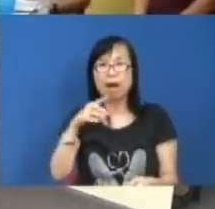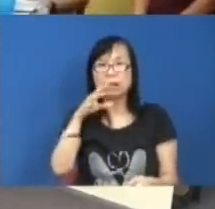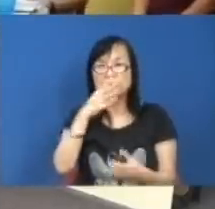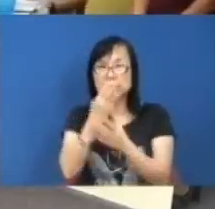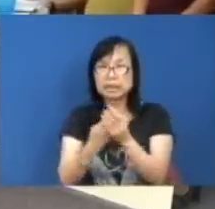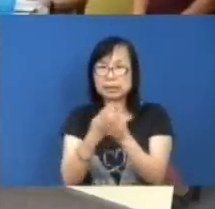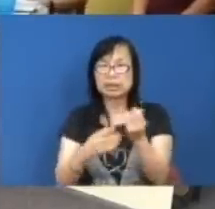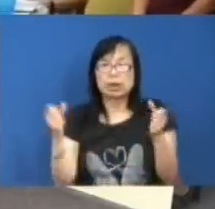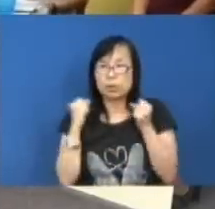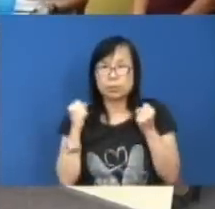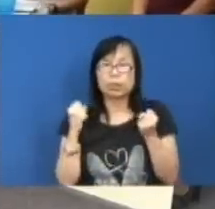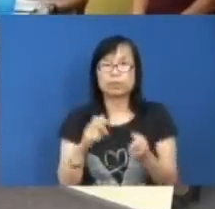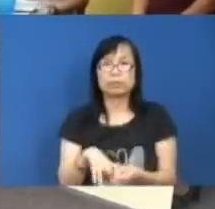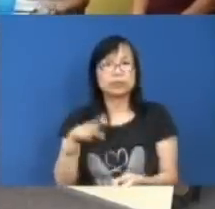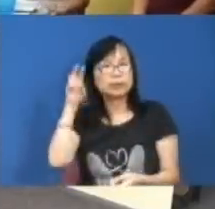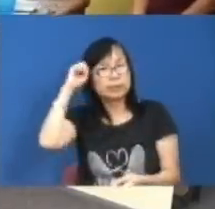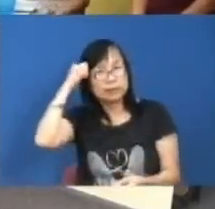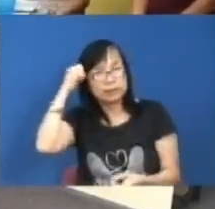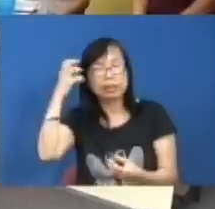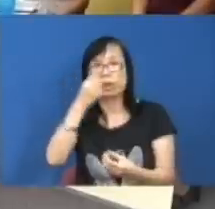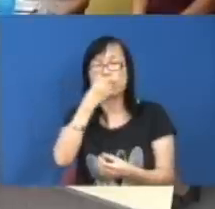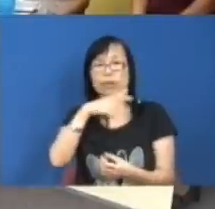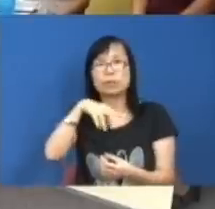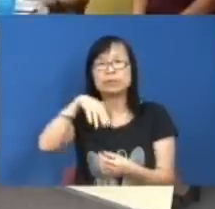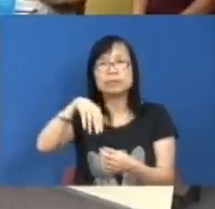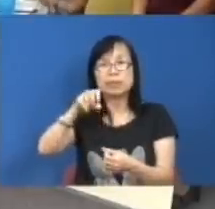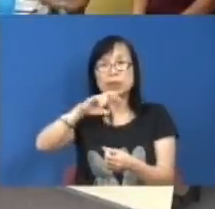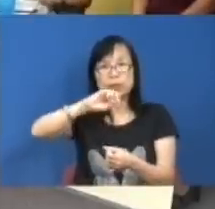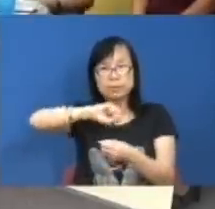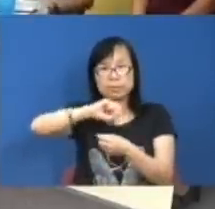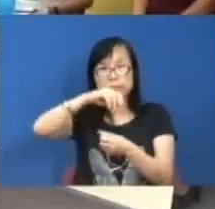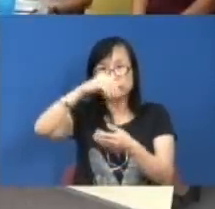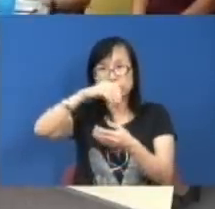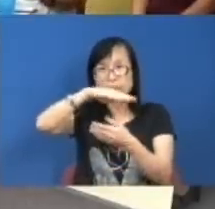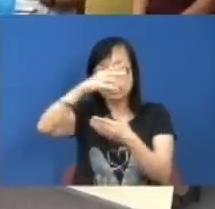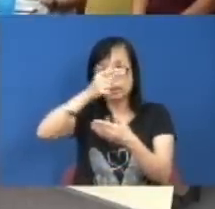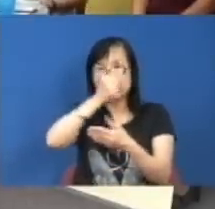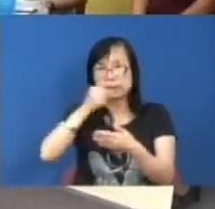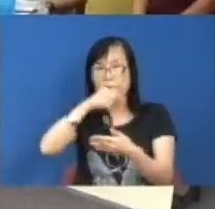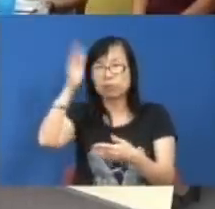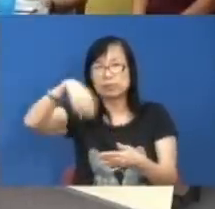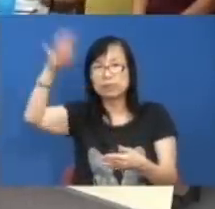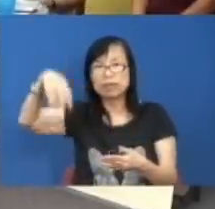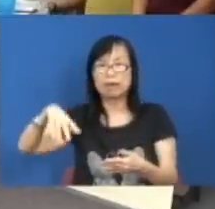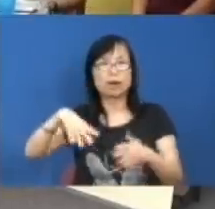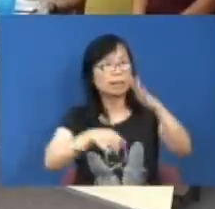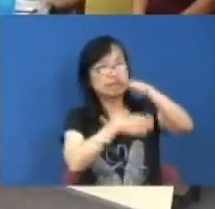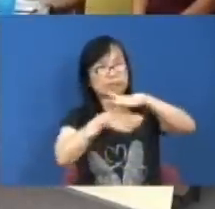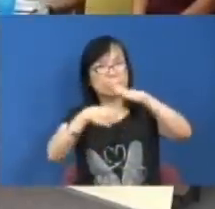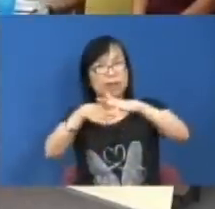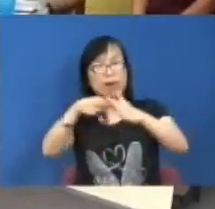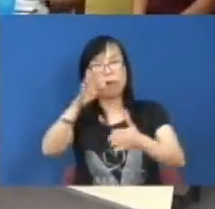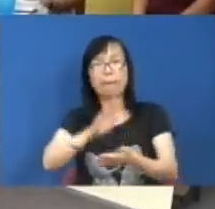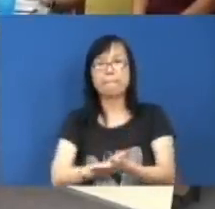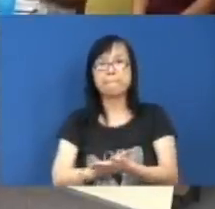翻香港嘅環境咧去設計翻嗰個油漆啦。咁當然室內亦都會有一啲特別靚啲嘅質地，例如我哋講頭先話